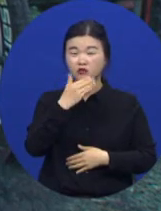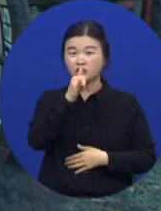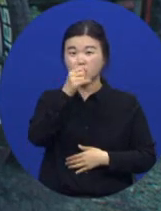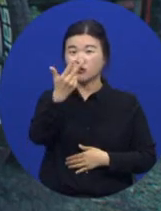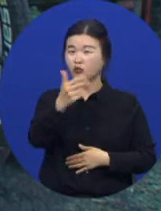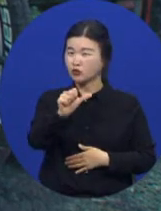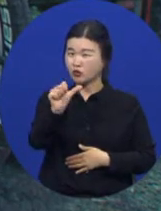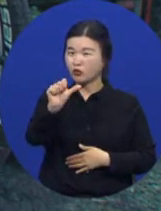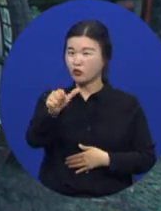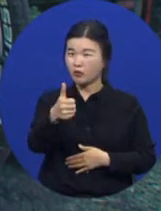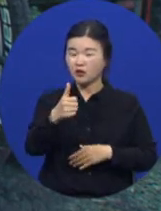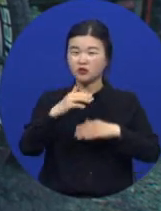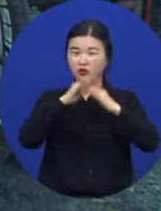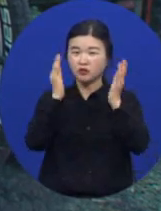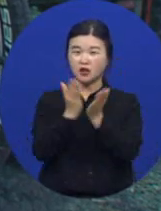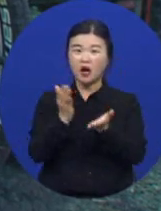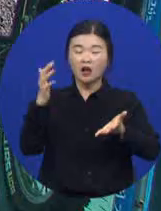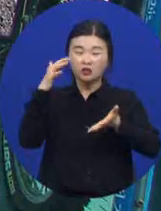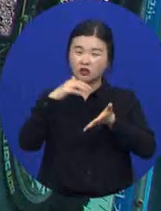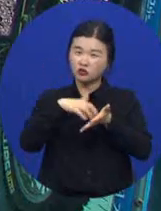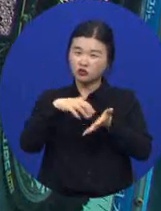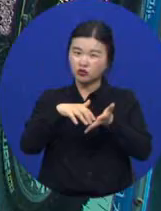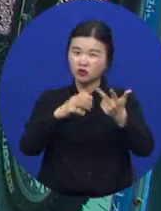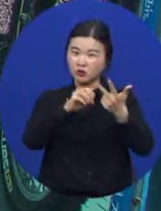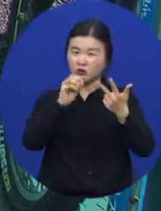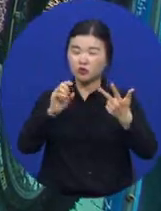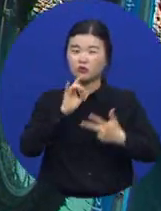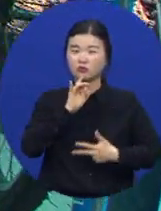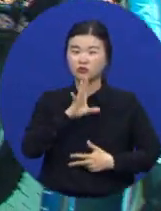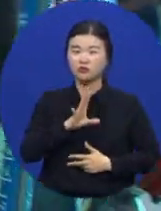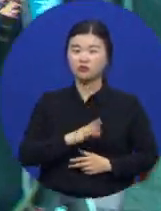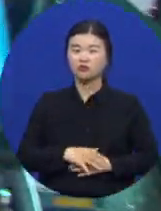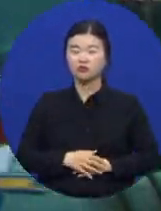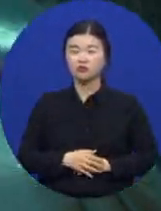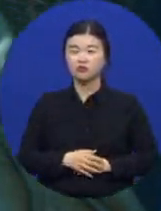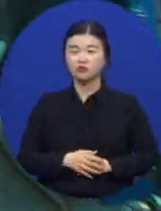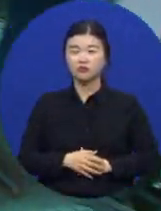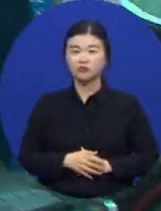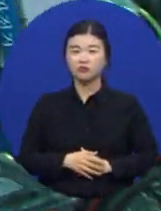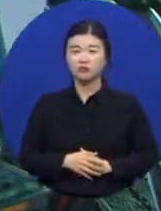5,500여 개로 전체 학생 수의 7% 수준에 그치고 있습니다.